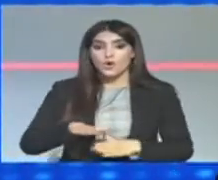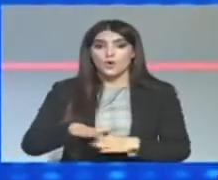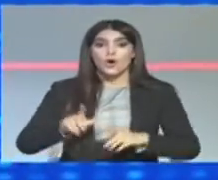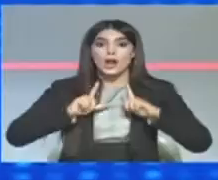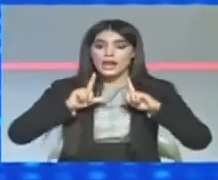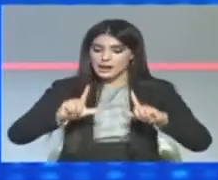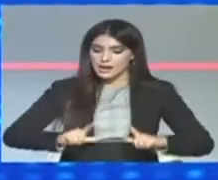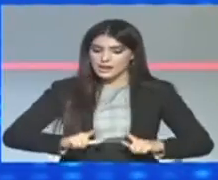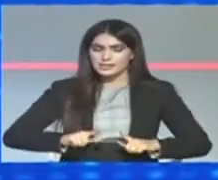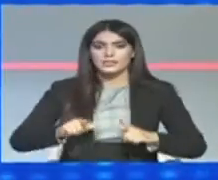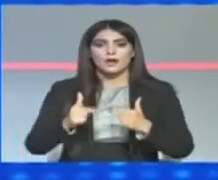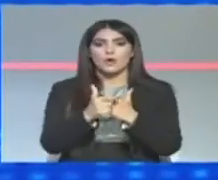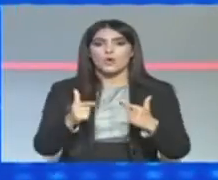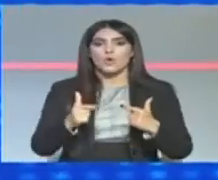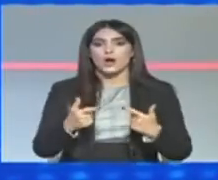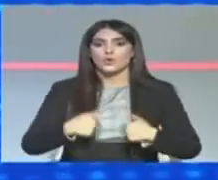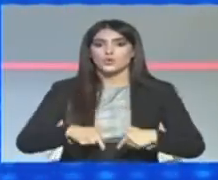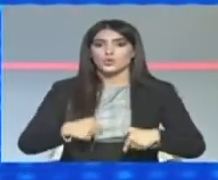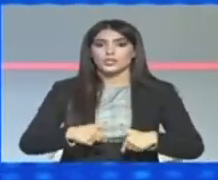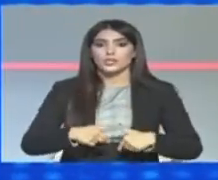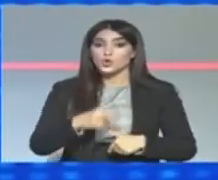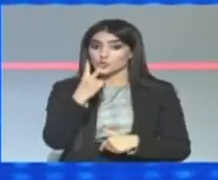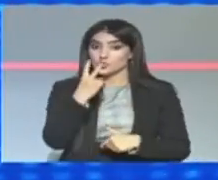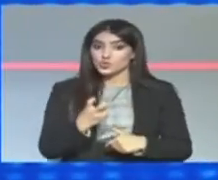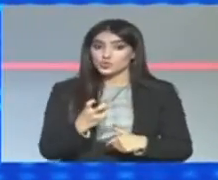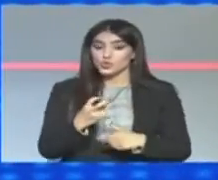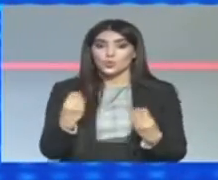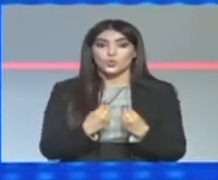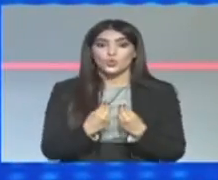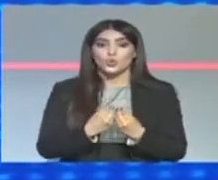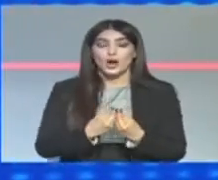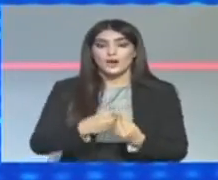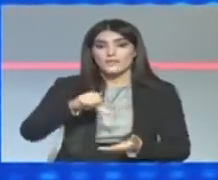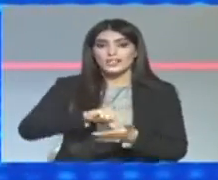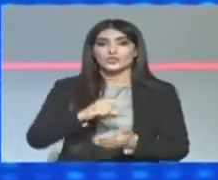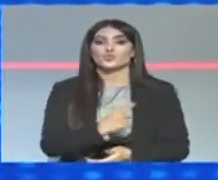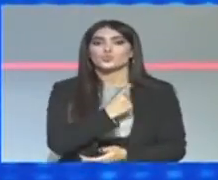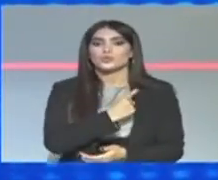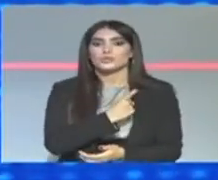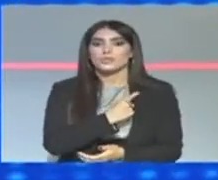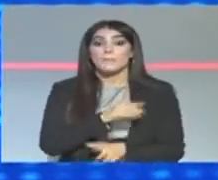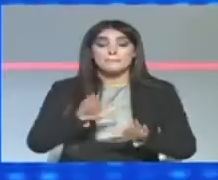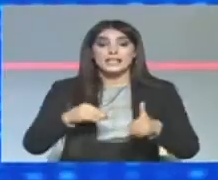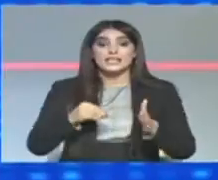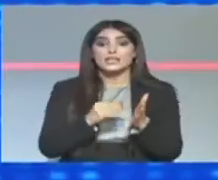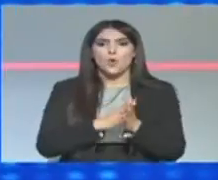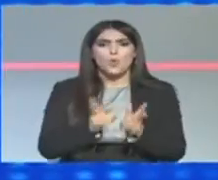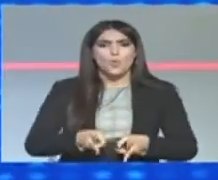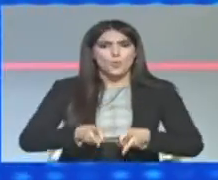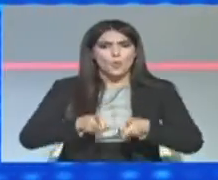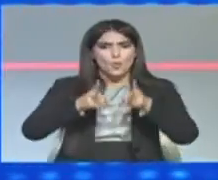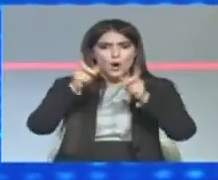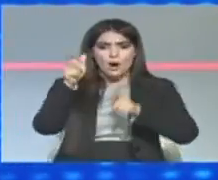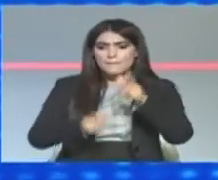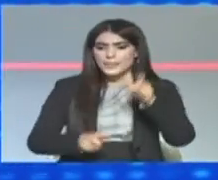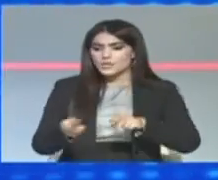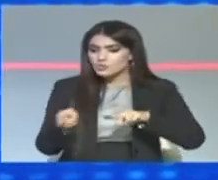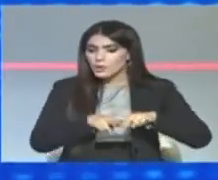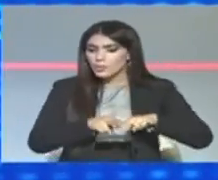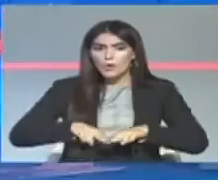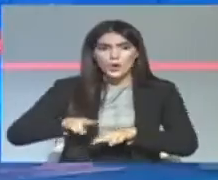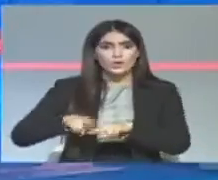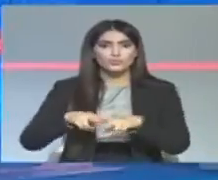وبعض المؤسسه الحكوميه لمده يومين بمدينه دوز بعد تسجيل ارتفاع في عدد الوفيات والاصابات